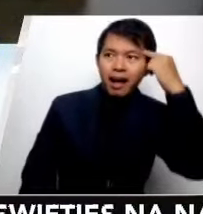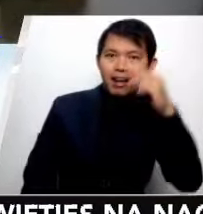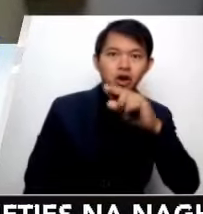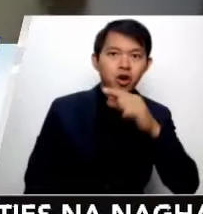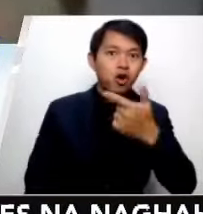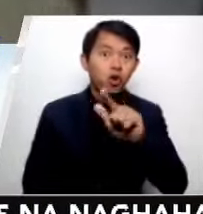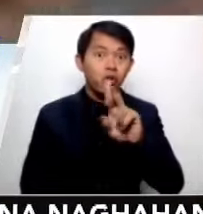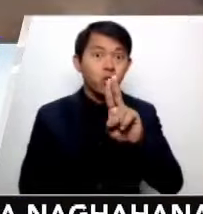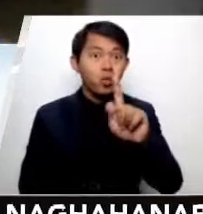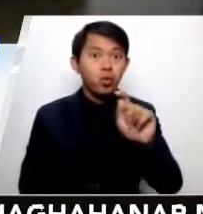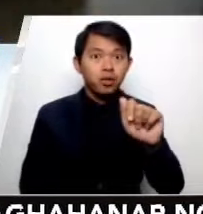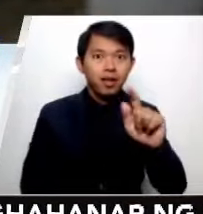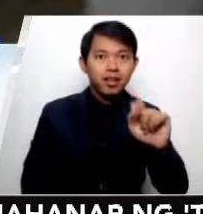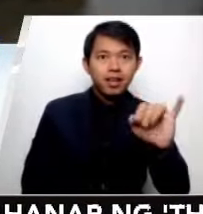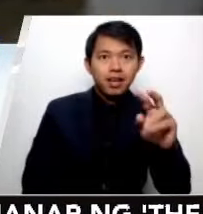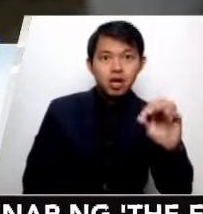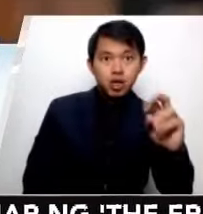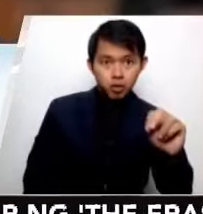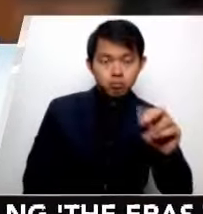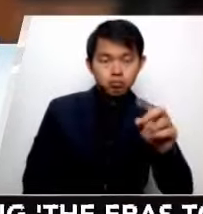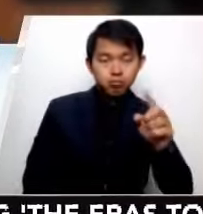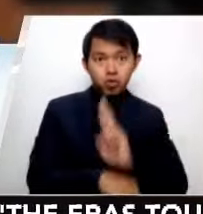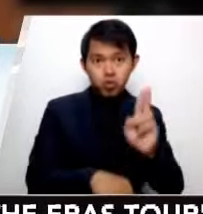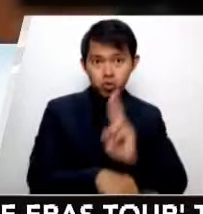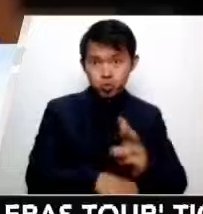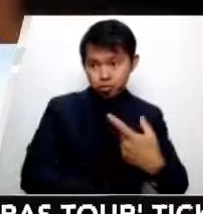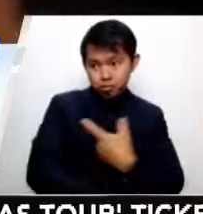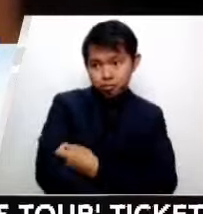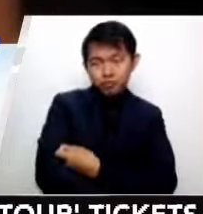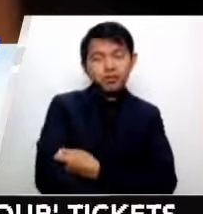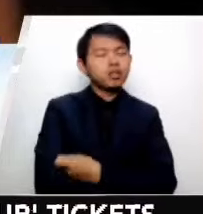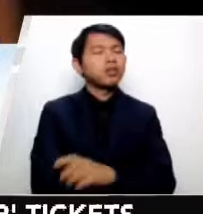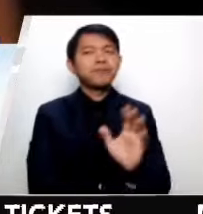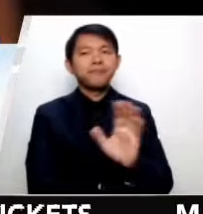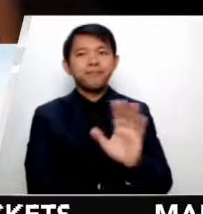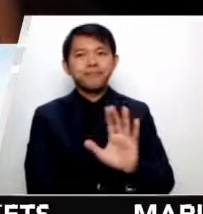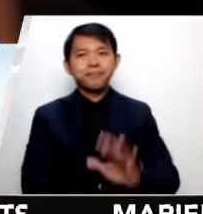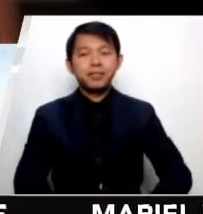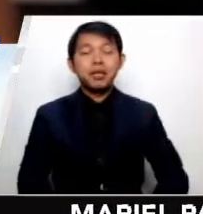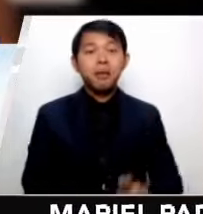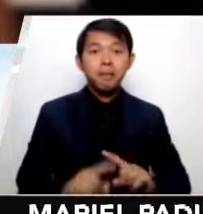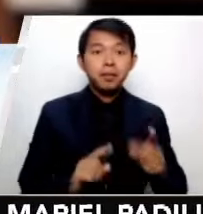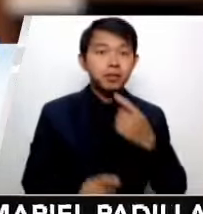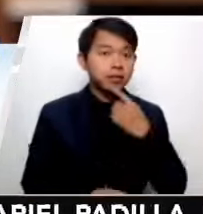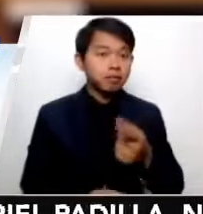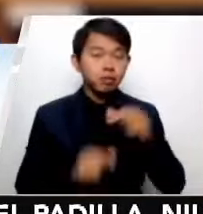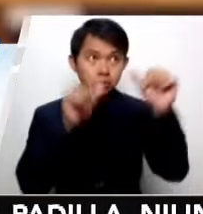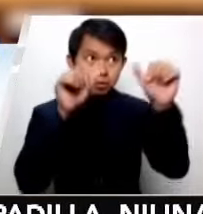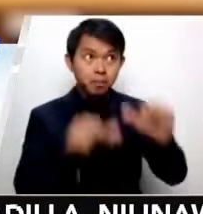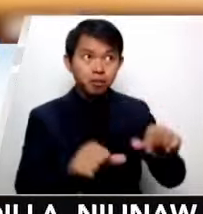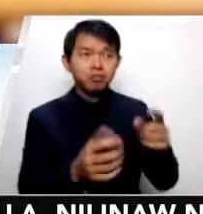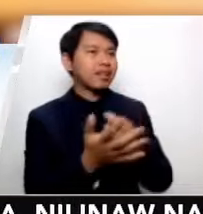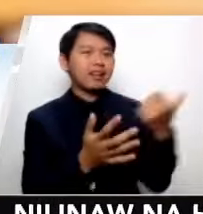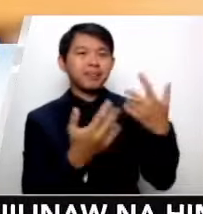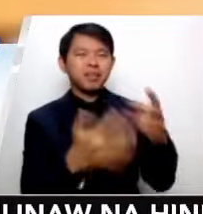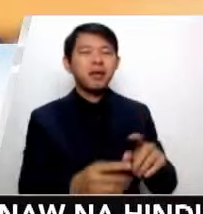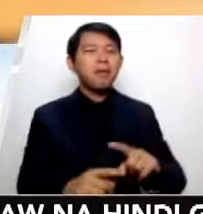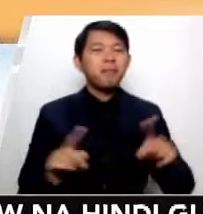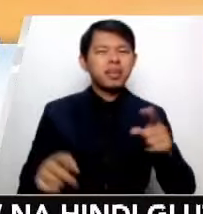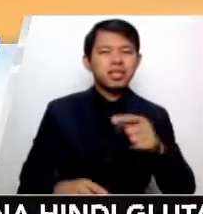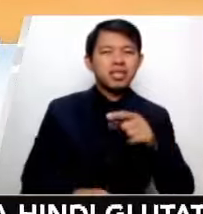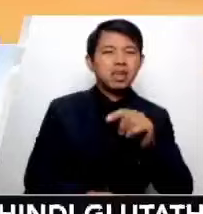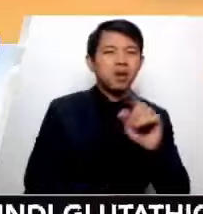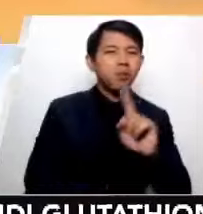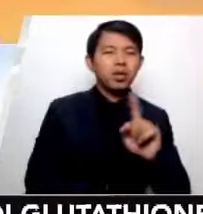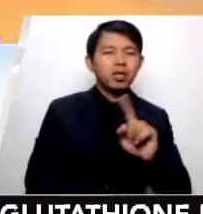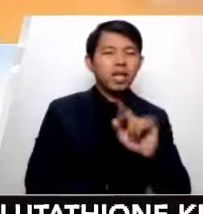glutathione yung aking ginagawa. Walang sinabi si Mariel Saburado na niyang post kung anong klaseng gamot ang nasa IV drip. Pero nakasaad